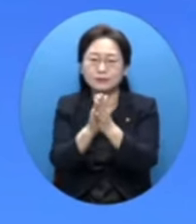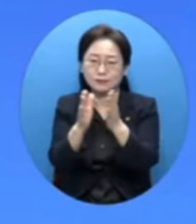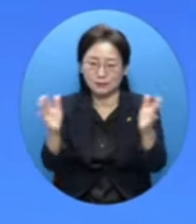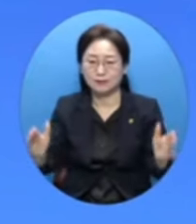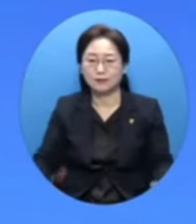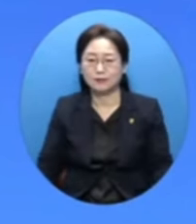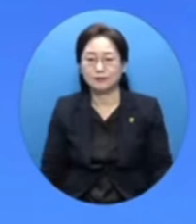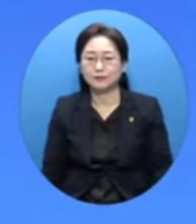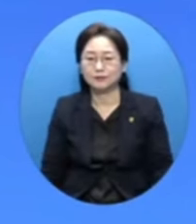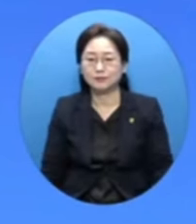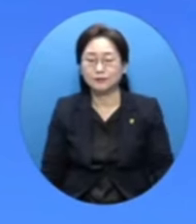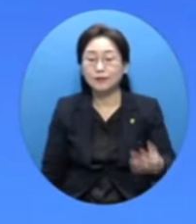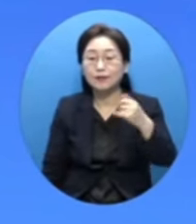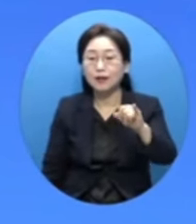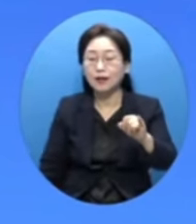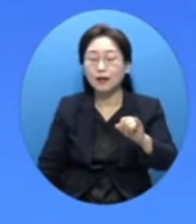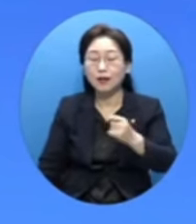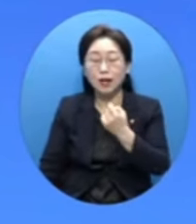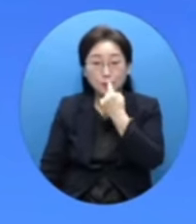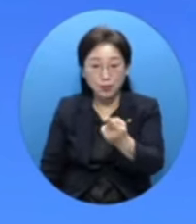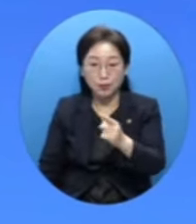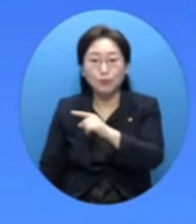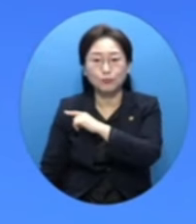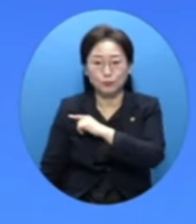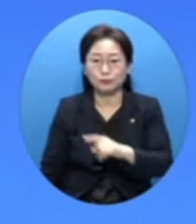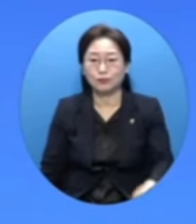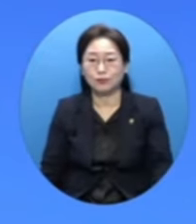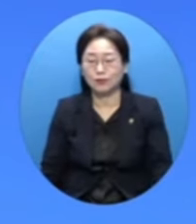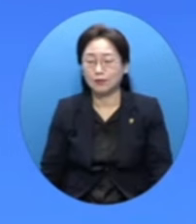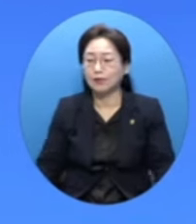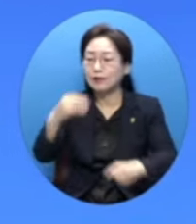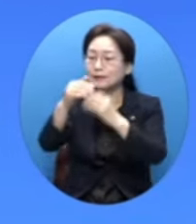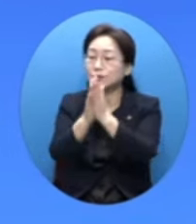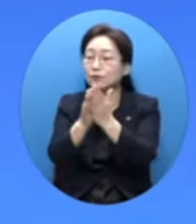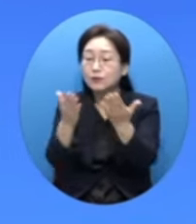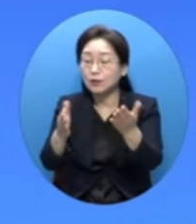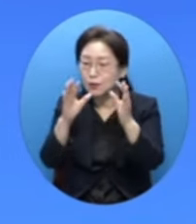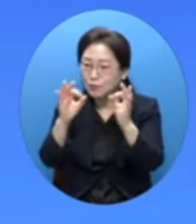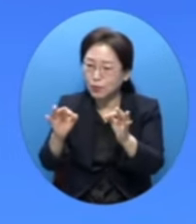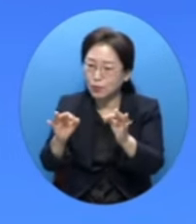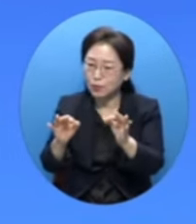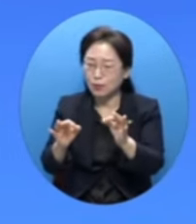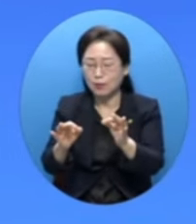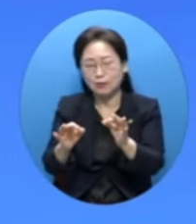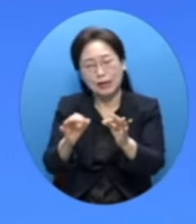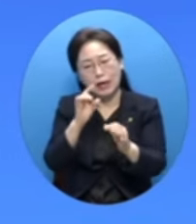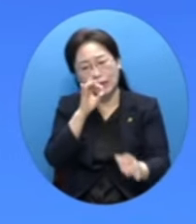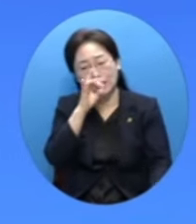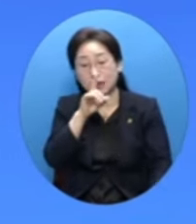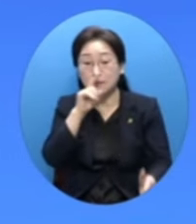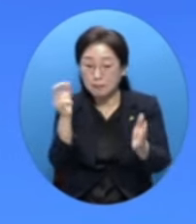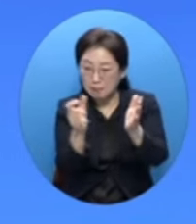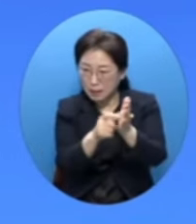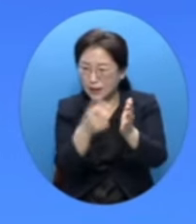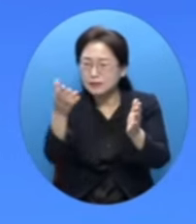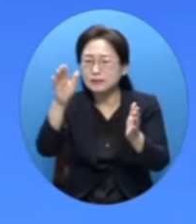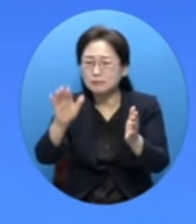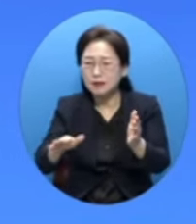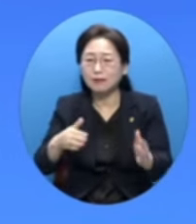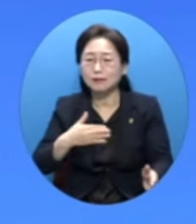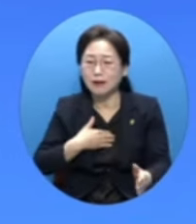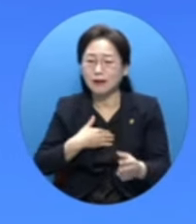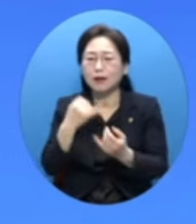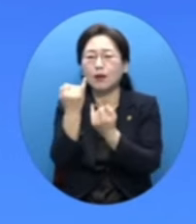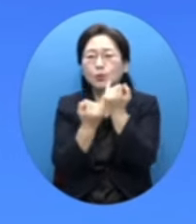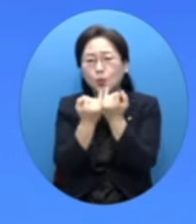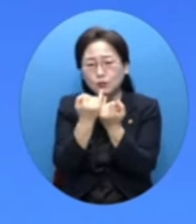시작했습니다. 그런데 딸이 먼저 얘기를 했습니다. 성경에 그러면 안 된다고 했는데요, 제가 동성에